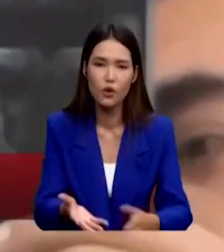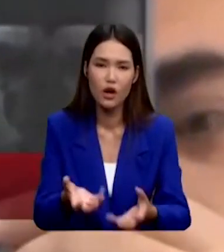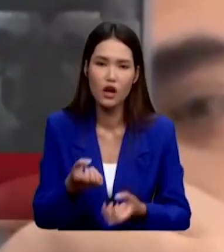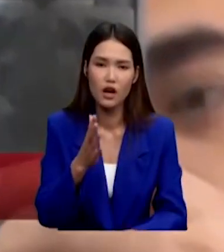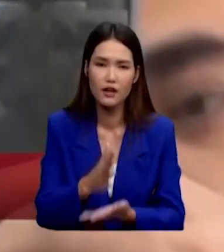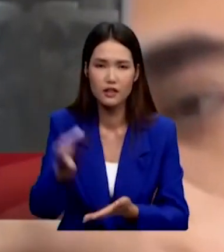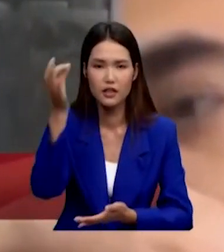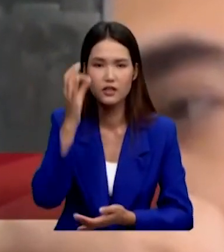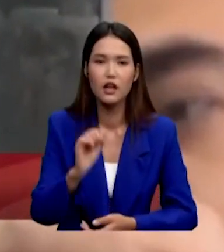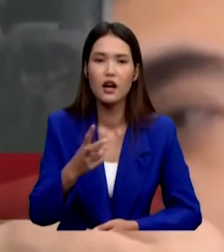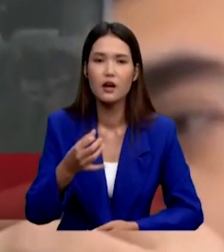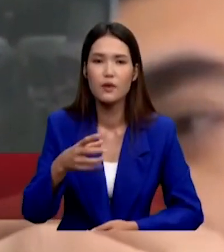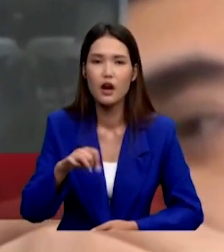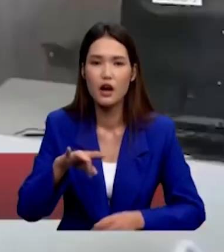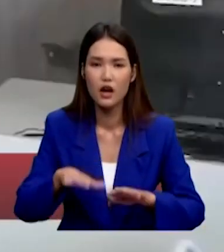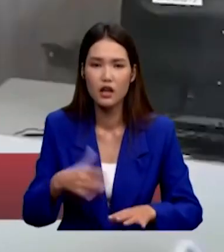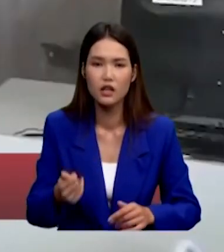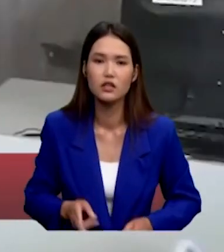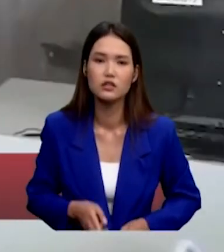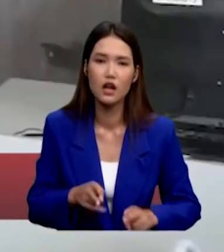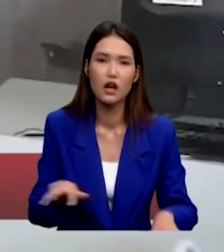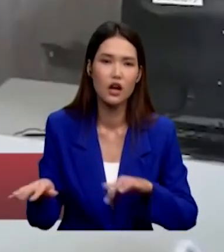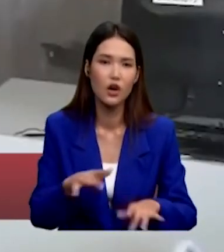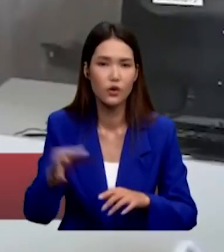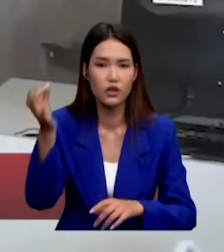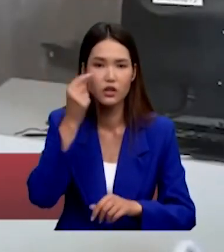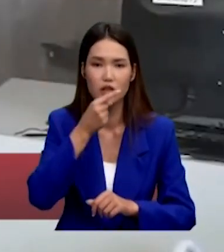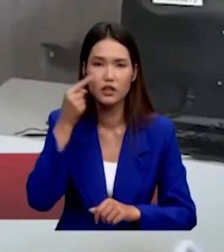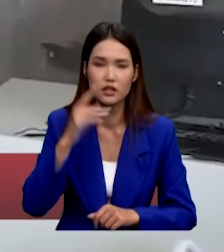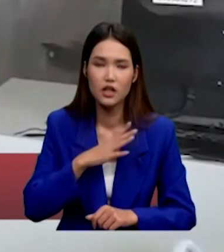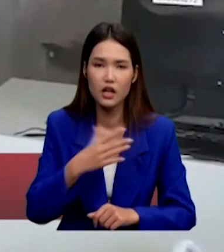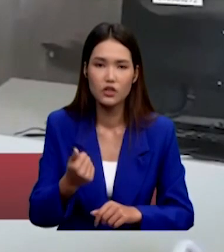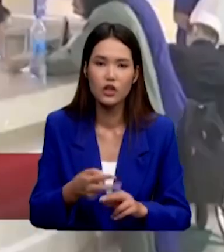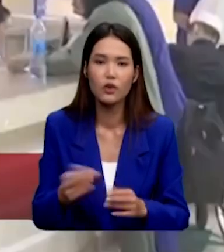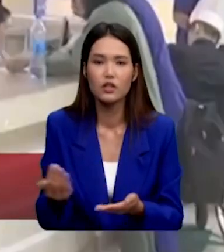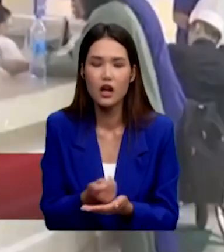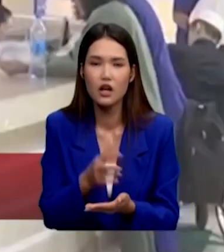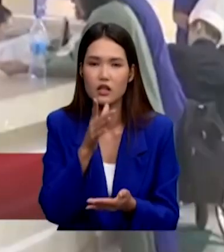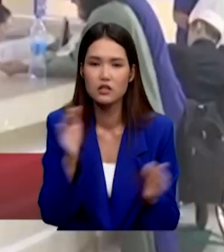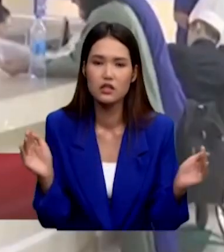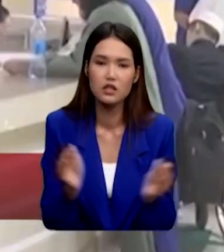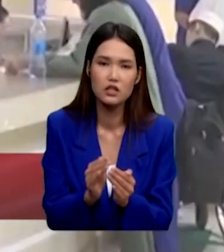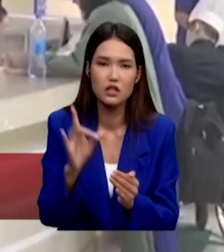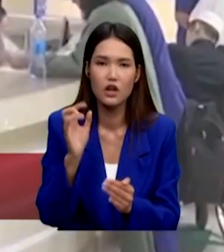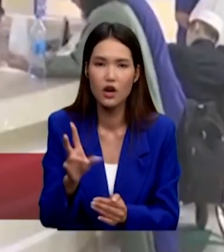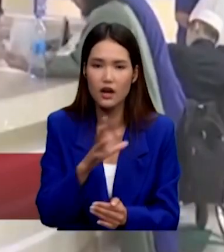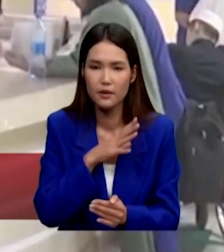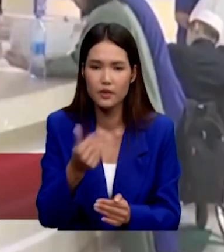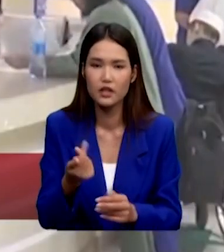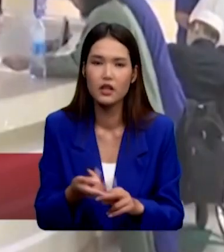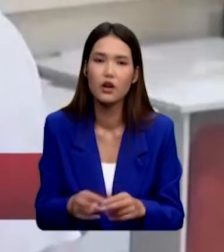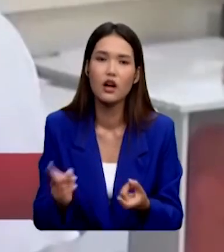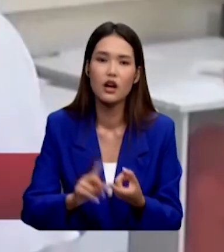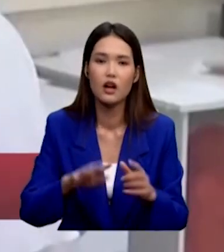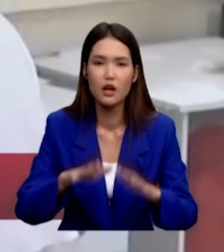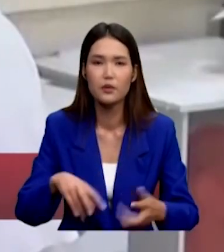салсақ, Абылай Домбайдың үстінен бұған дейін қылмыстық іс қозғалып тергелген болатын, бірақ ол дәлелін таппай қысқартылғанды. Ендігі жағдай мынау. Осының бәрін алға тартқан